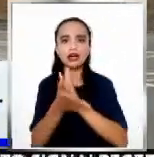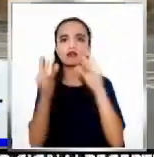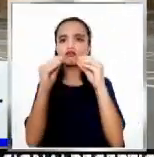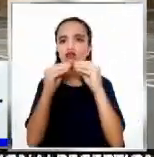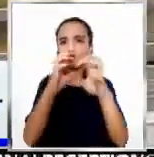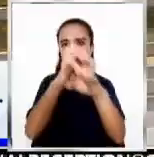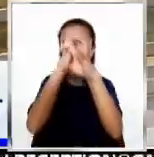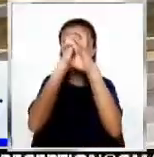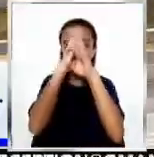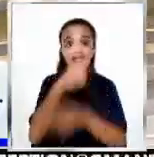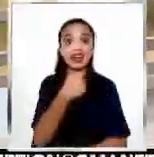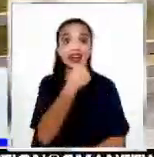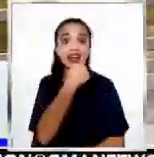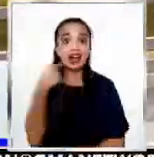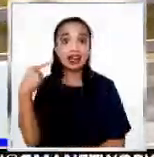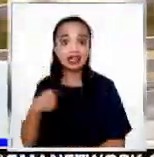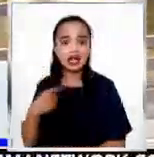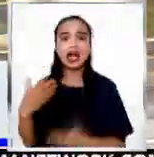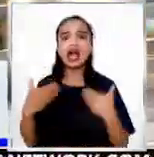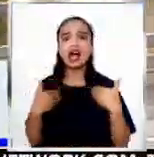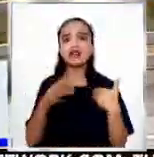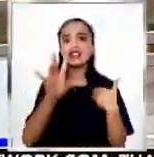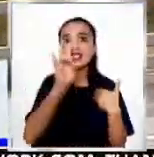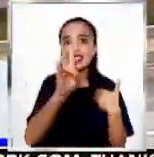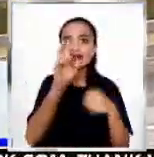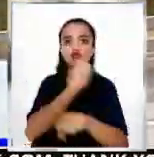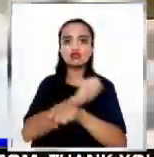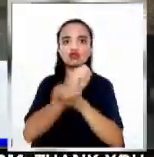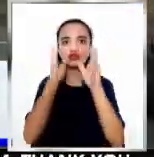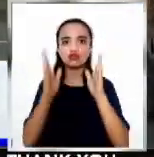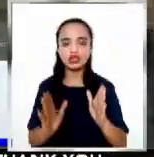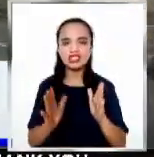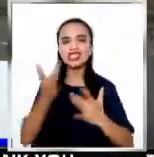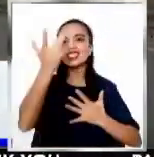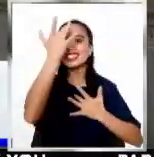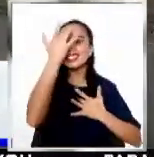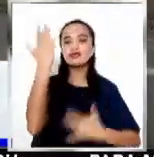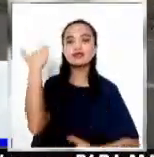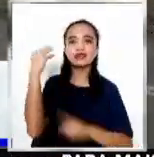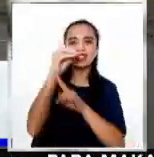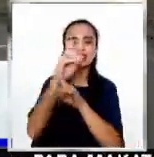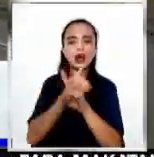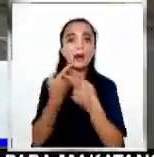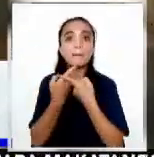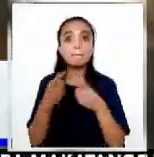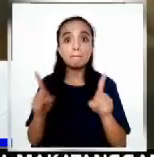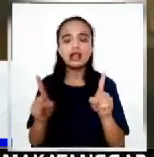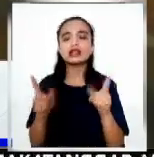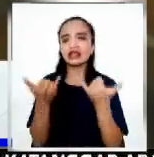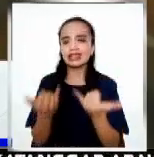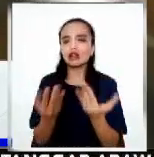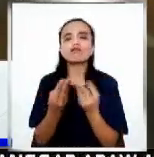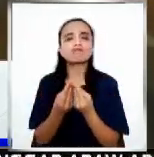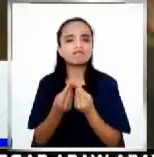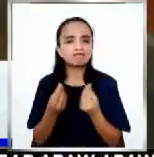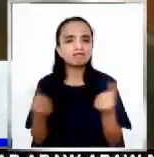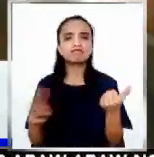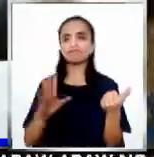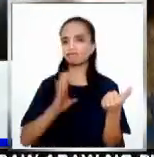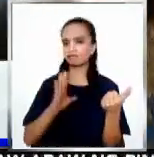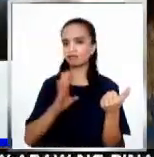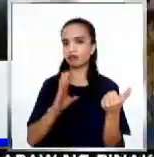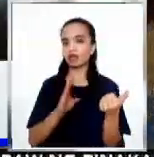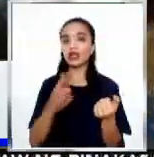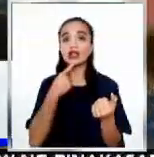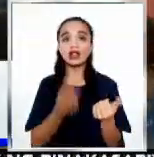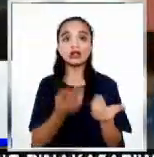poultry plant ang na-infect ng H5N8 noong Disyembre. Pero mabuti na raw ang kalagayan ng mga ito ngayon. Batay sa report ng The Guardian,